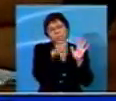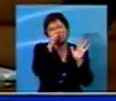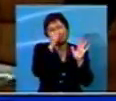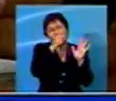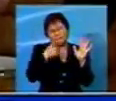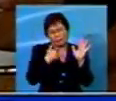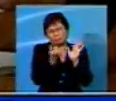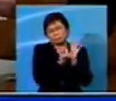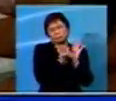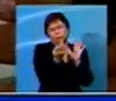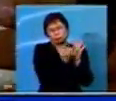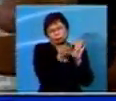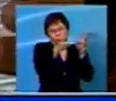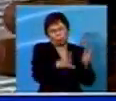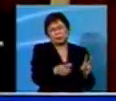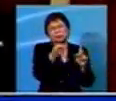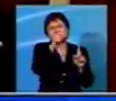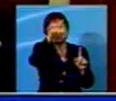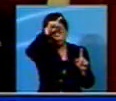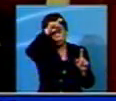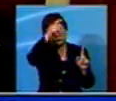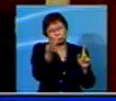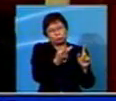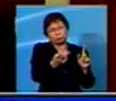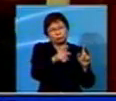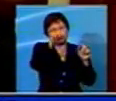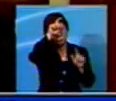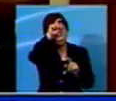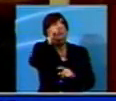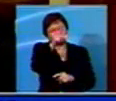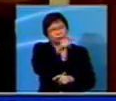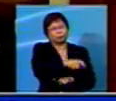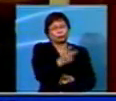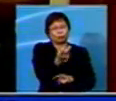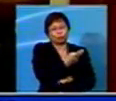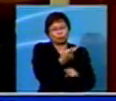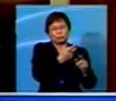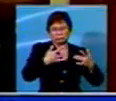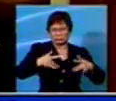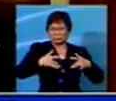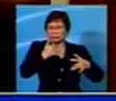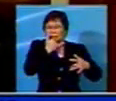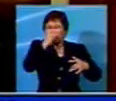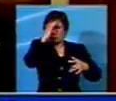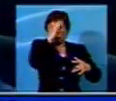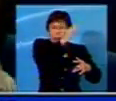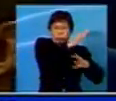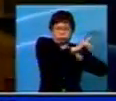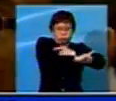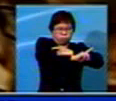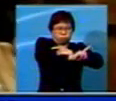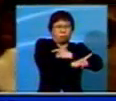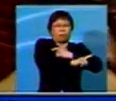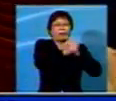pada pasport kedua-dua warga Turki inilah kedua-dua suspek mengaku tidak bersalah atas pertuduhan di bawah akta